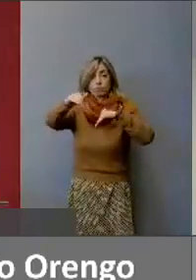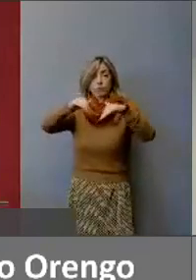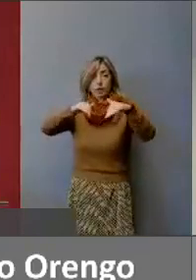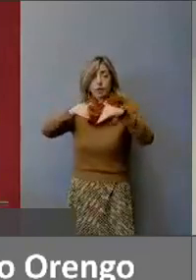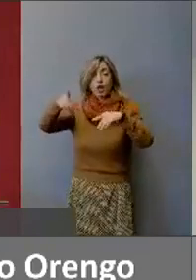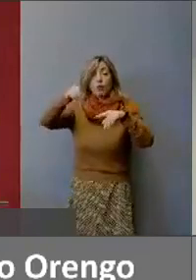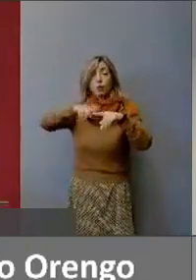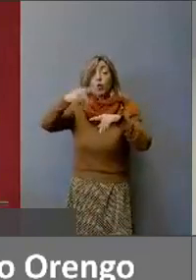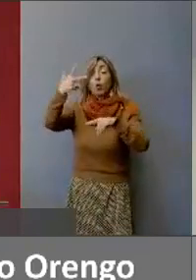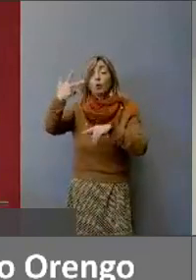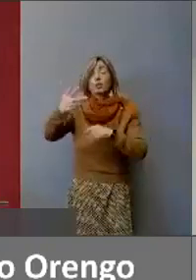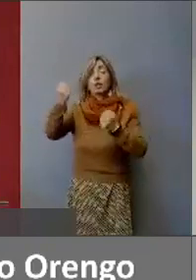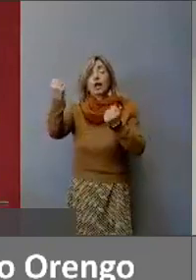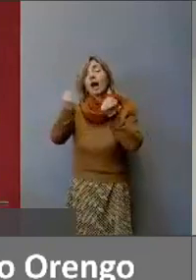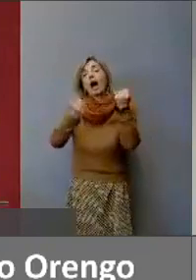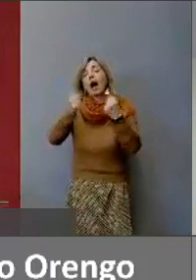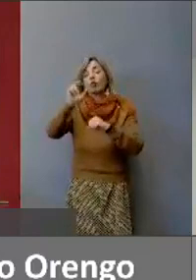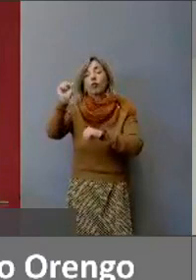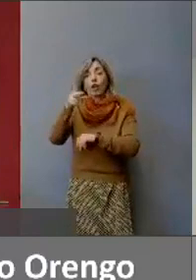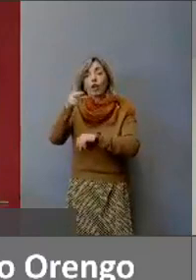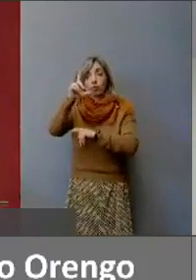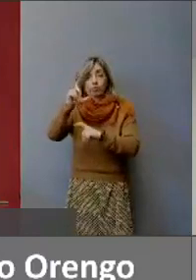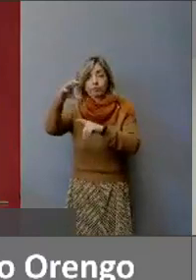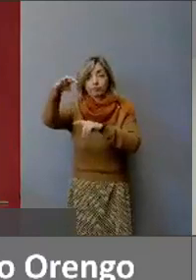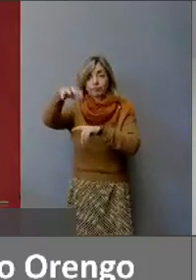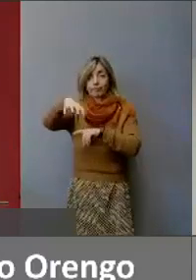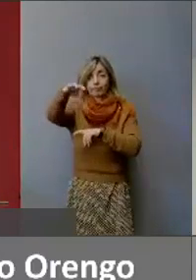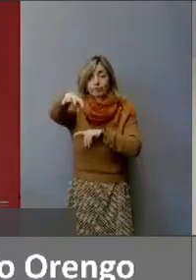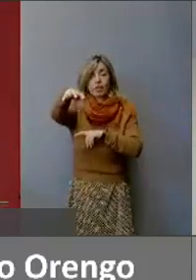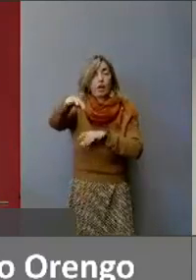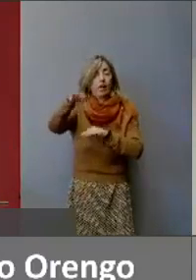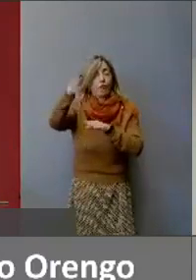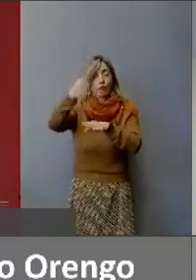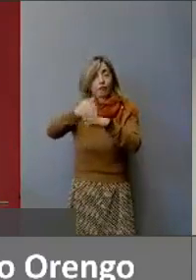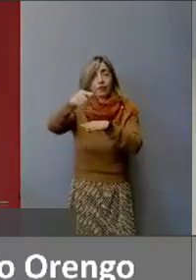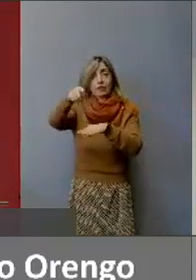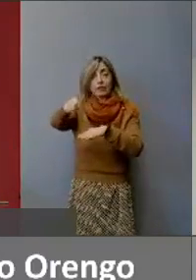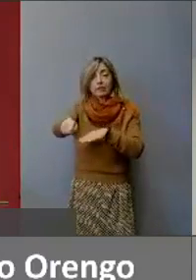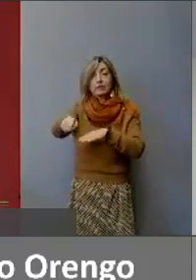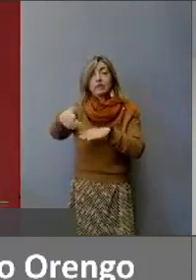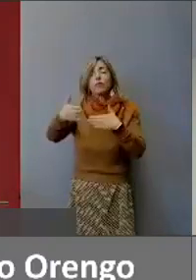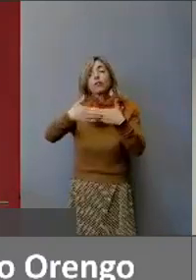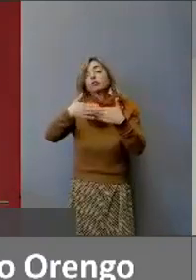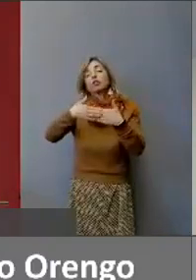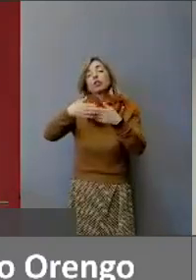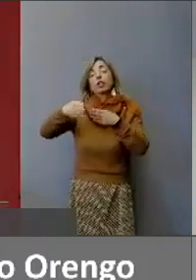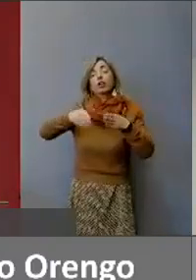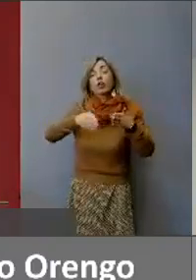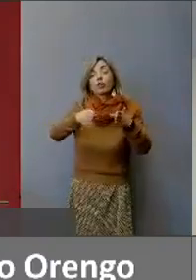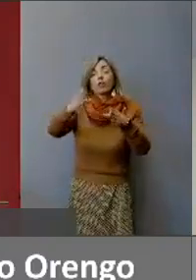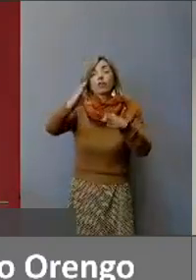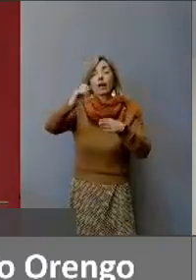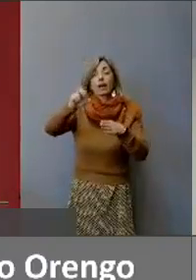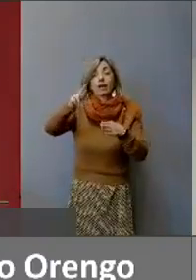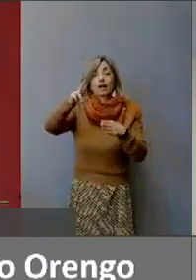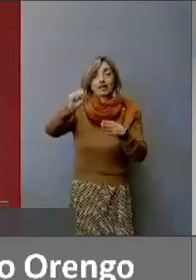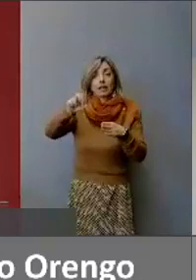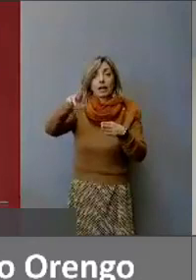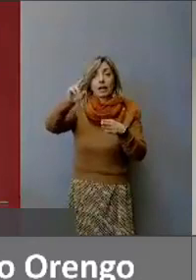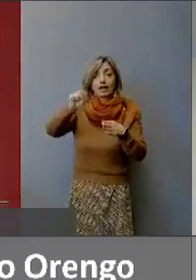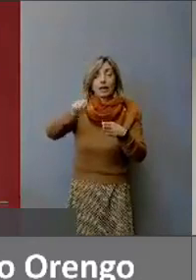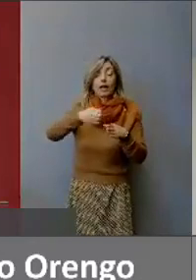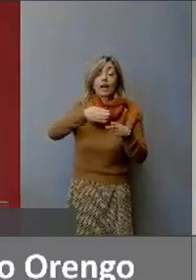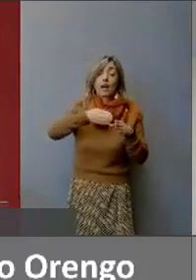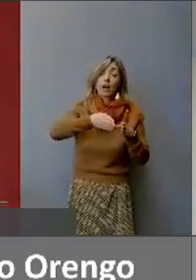entrambi i sensi nella prossimità di via carrara e di via tagliamento mentre